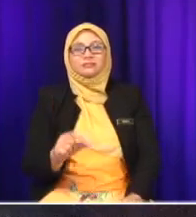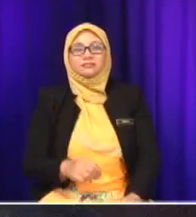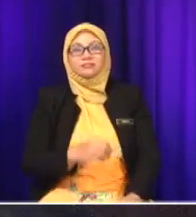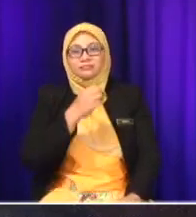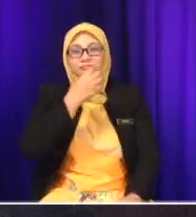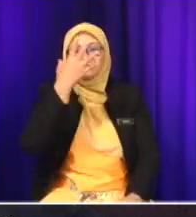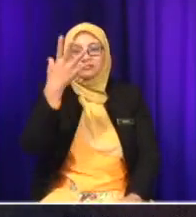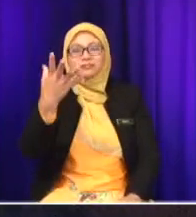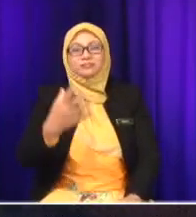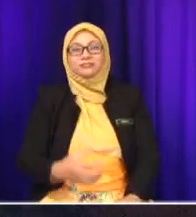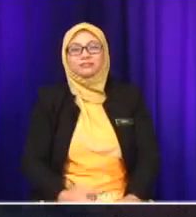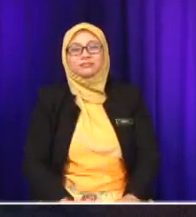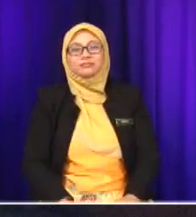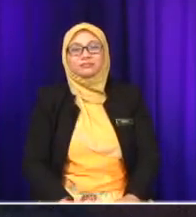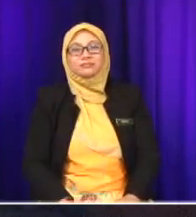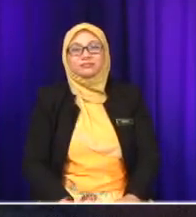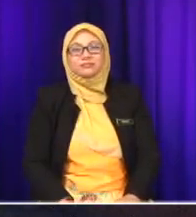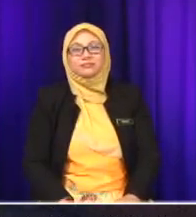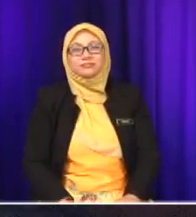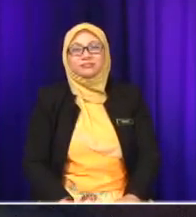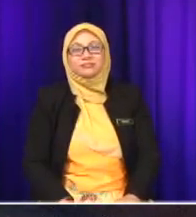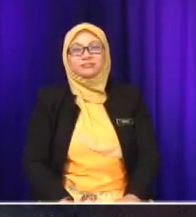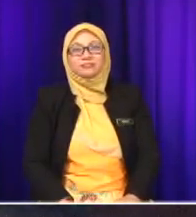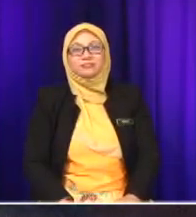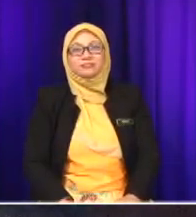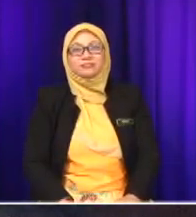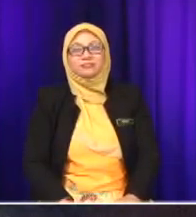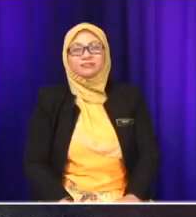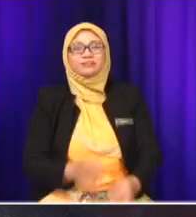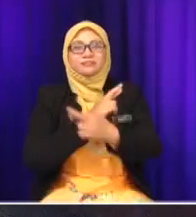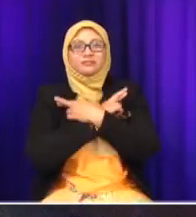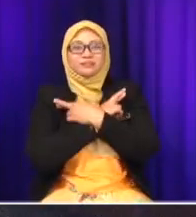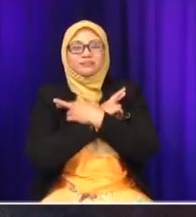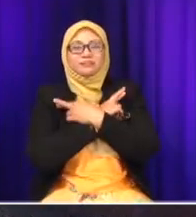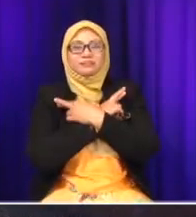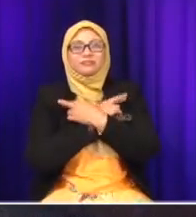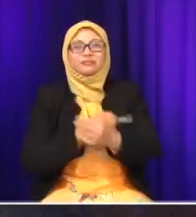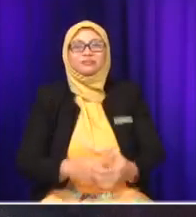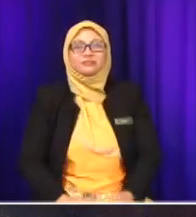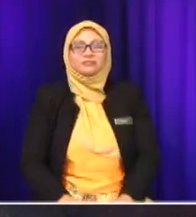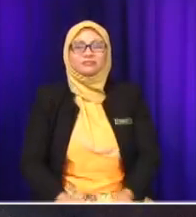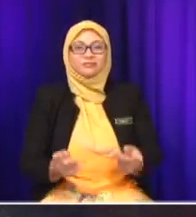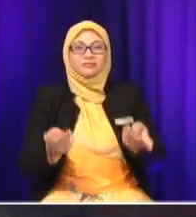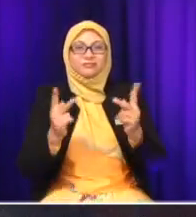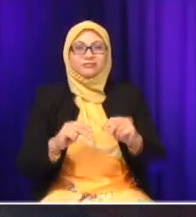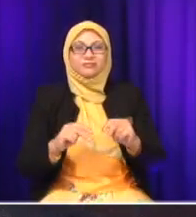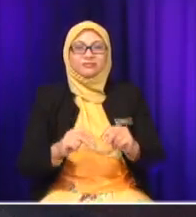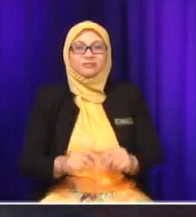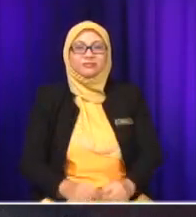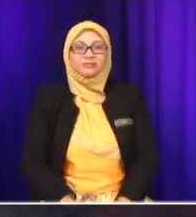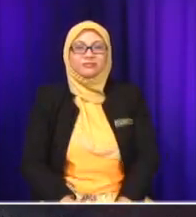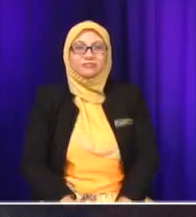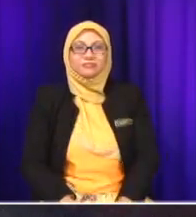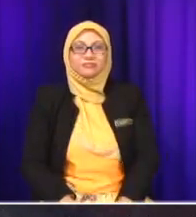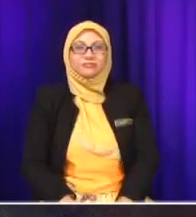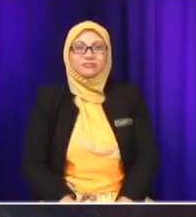dah meromakor r Nak buka rehat kita kembali selepas ini Teruskan menonton TV KPM